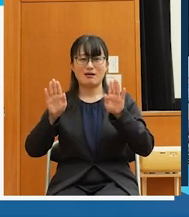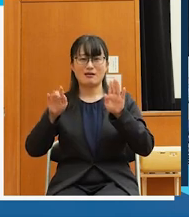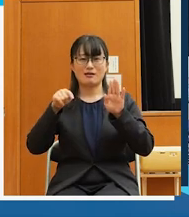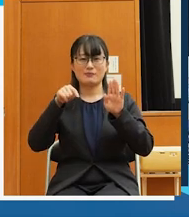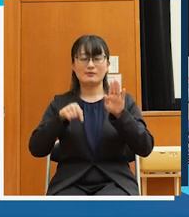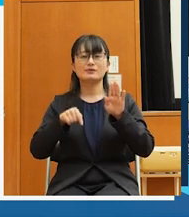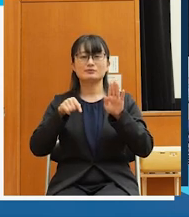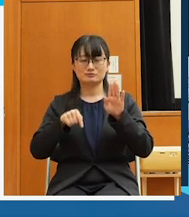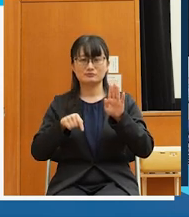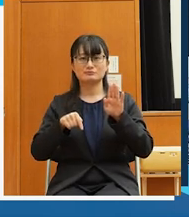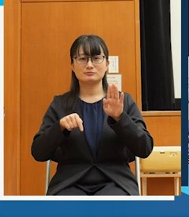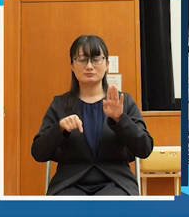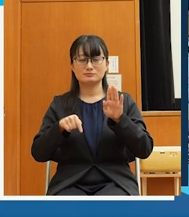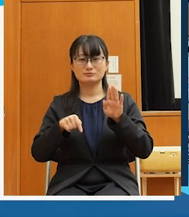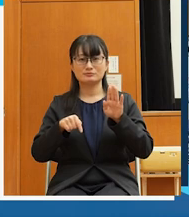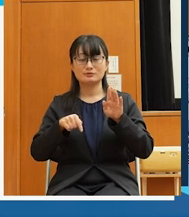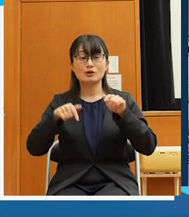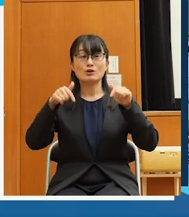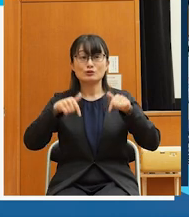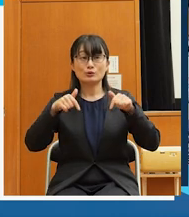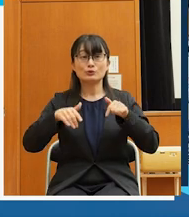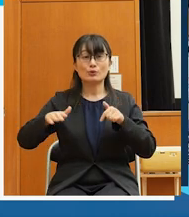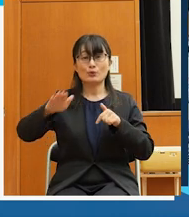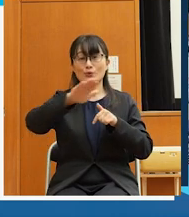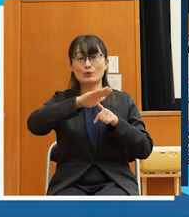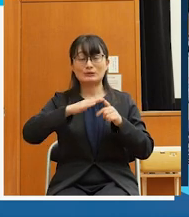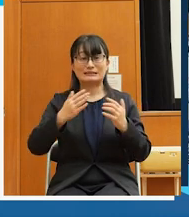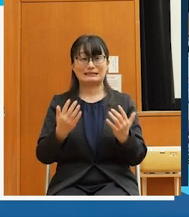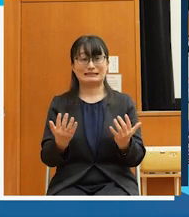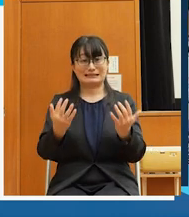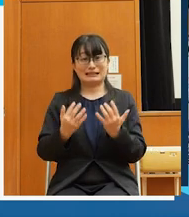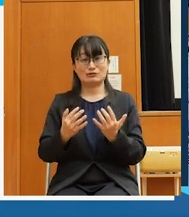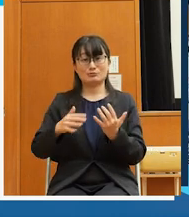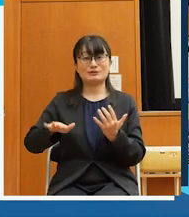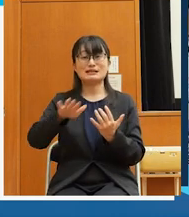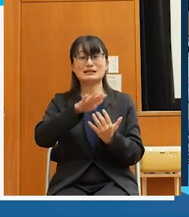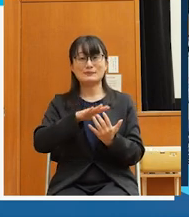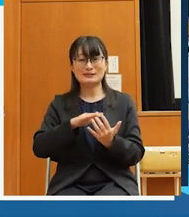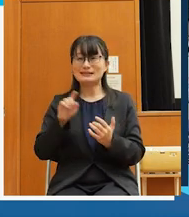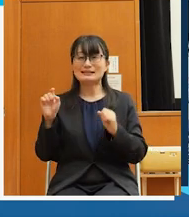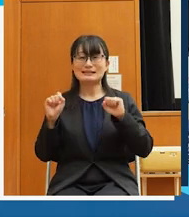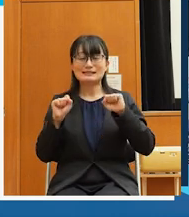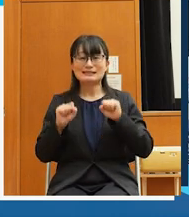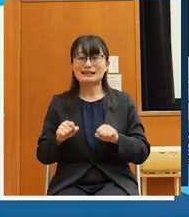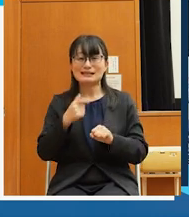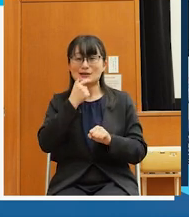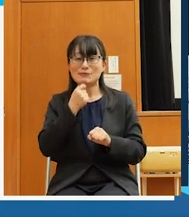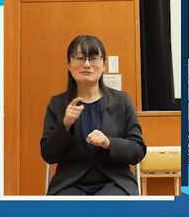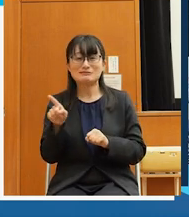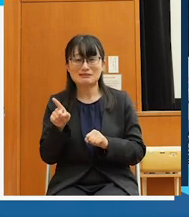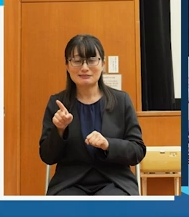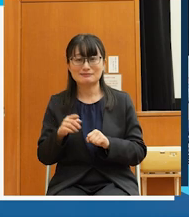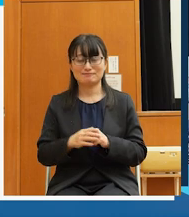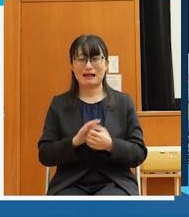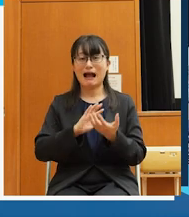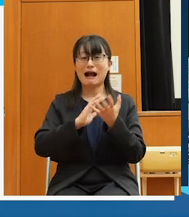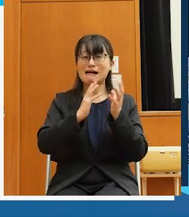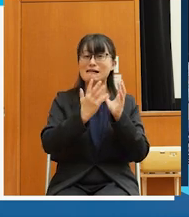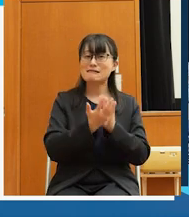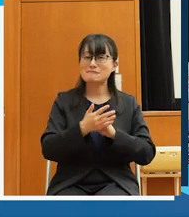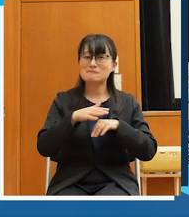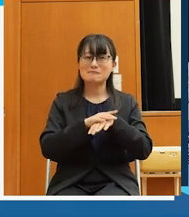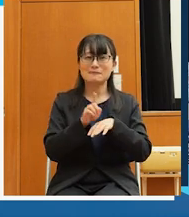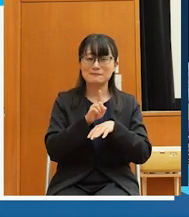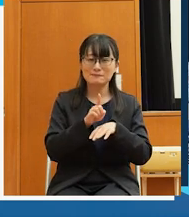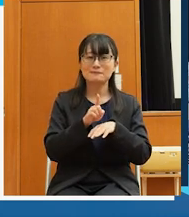ここの会場に京都で来てくださっている方々にどんなことをしてえ欲しいという風に思うのかどうすれば変わっていくのかということのご意見を